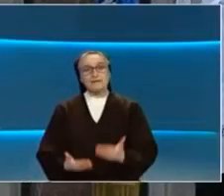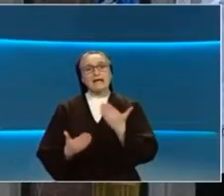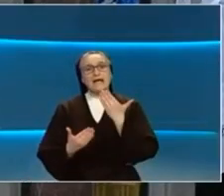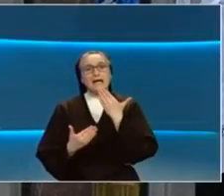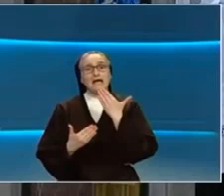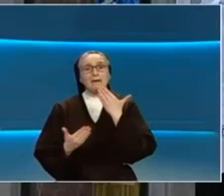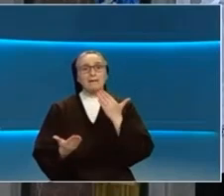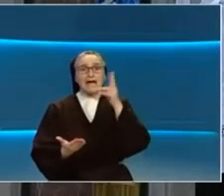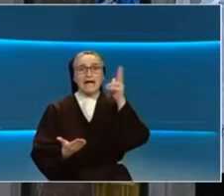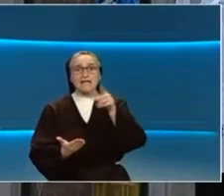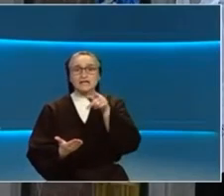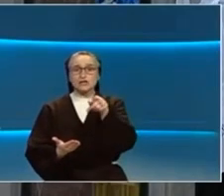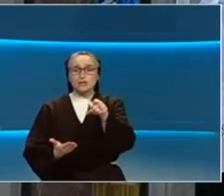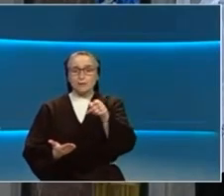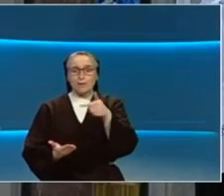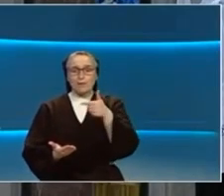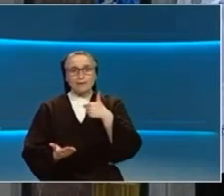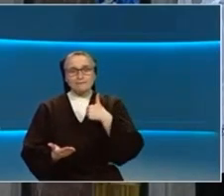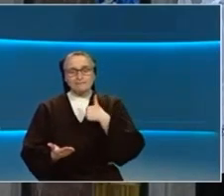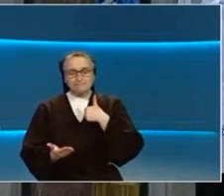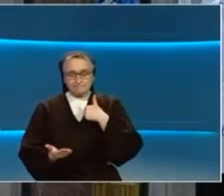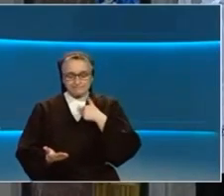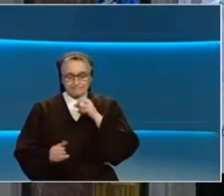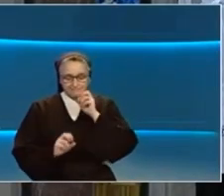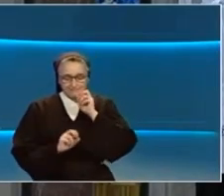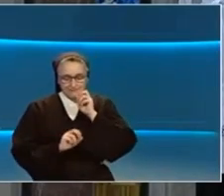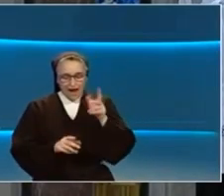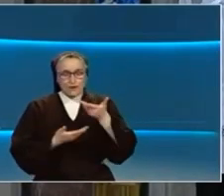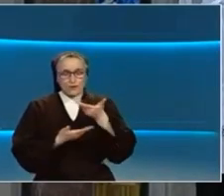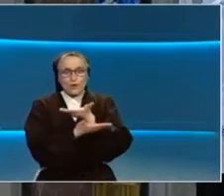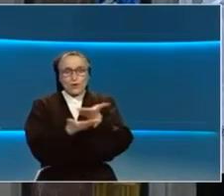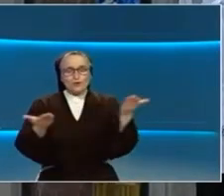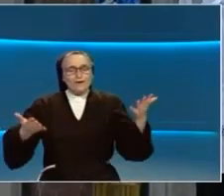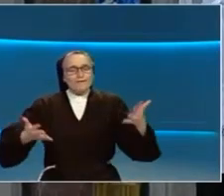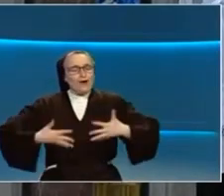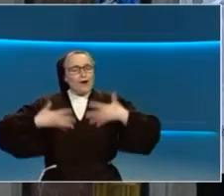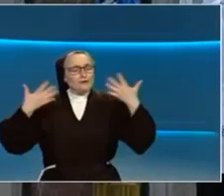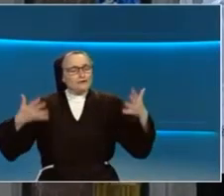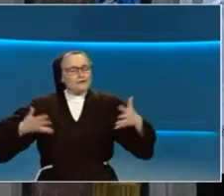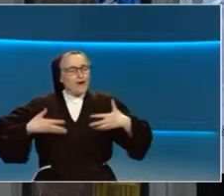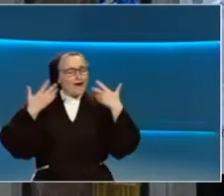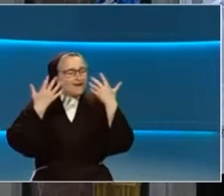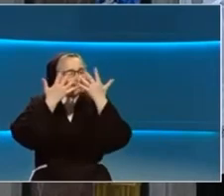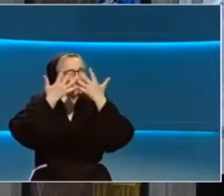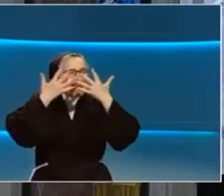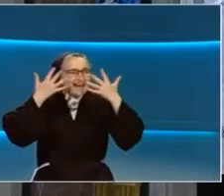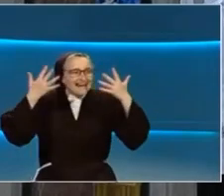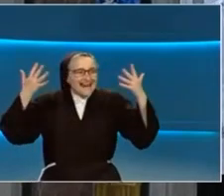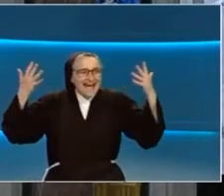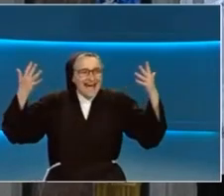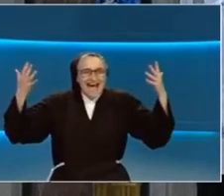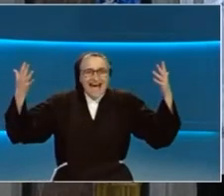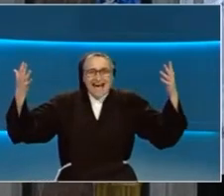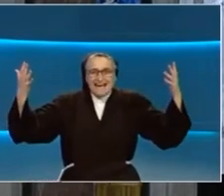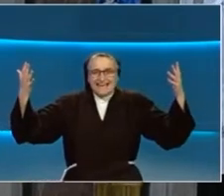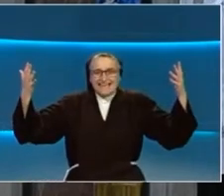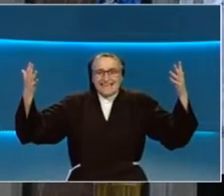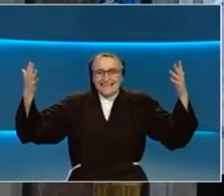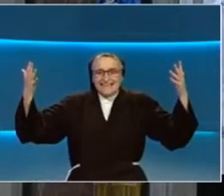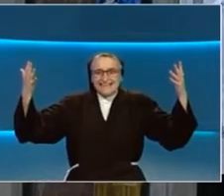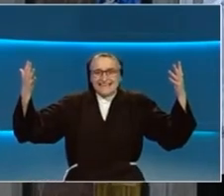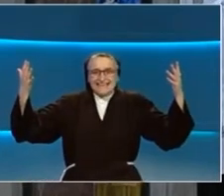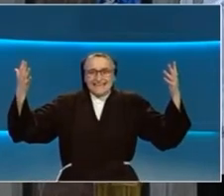Beatissime Pater, annuncio vobis gaudium magnum,